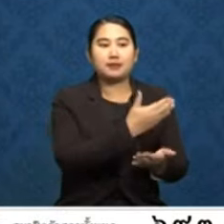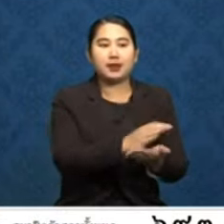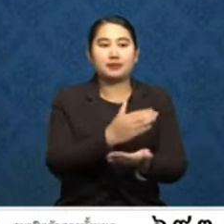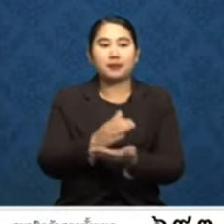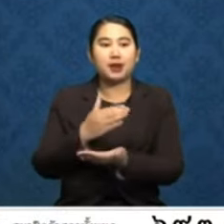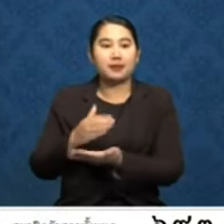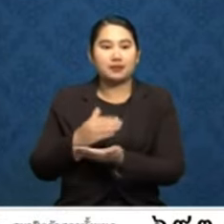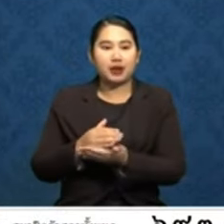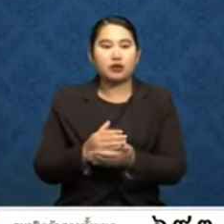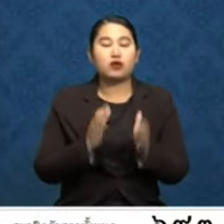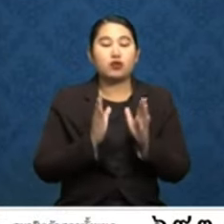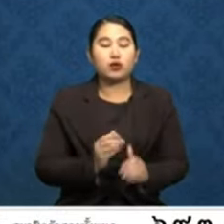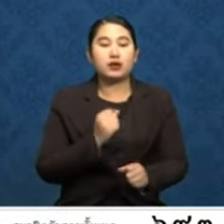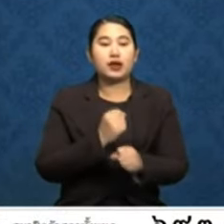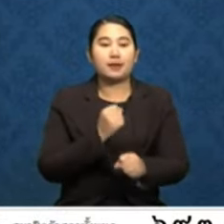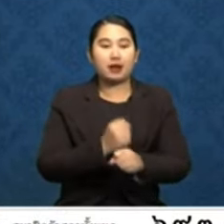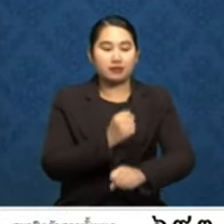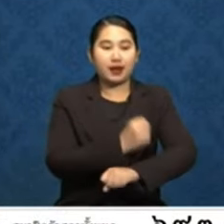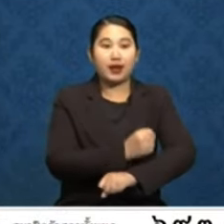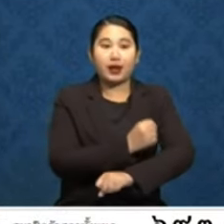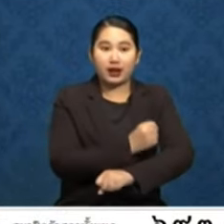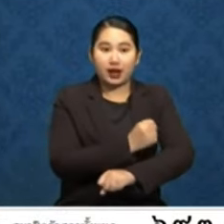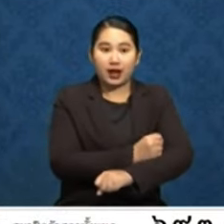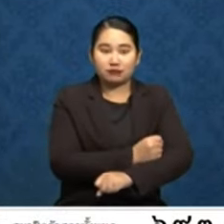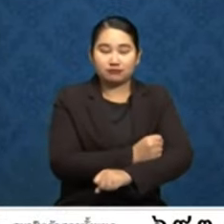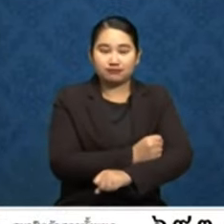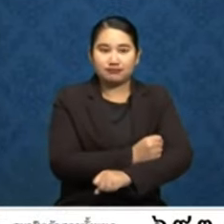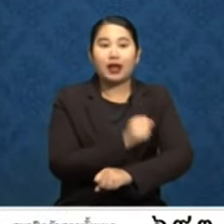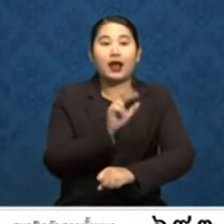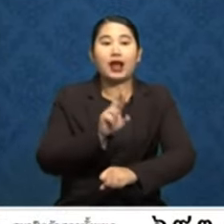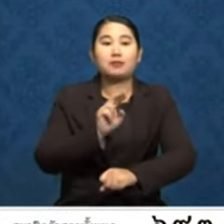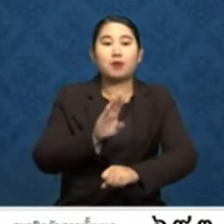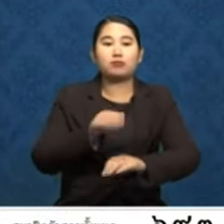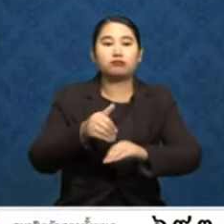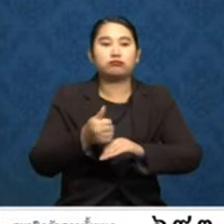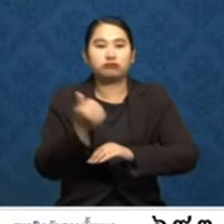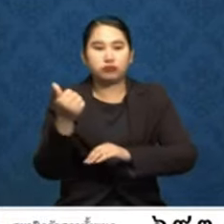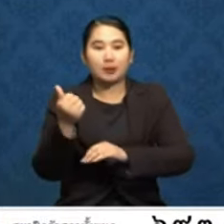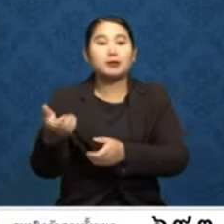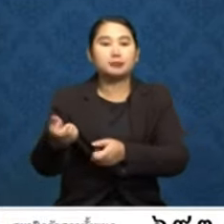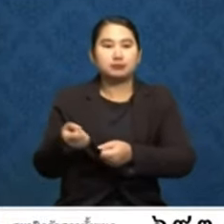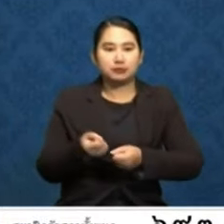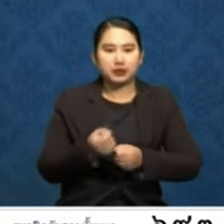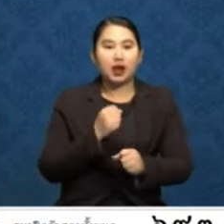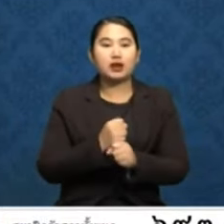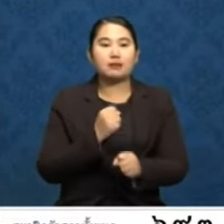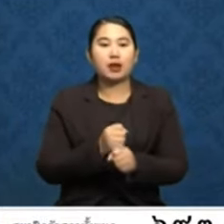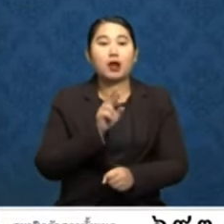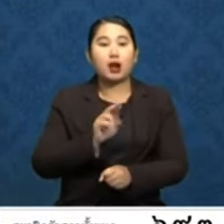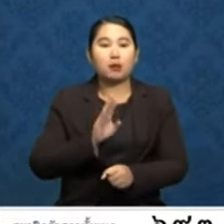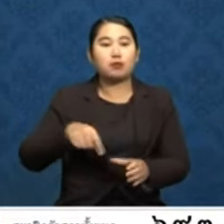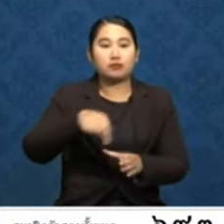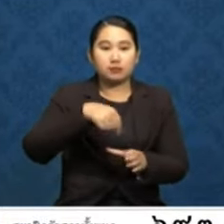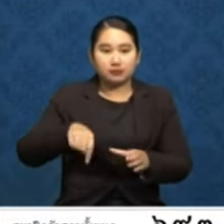ดึงแรงงานนอกระบบที่มีอยู่มากกว่าร้อยละ50เข้าสู่ระบบ